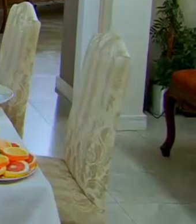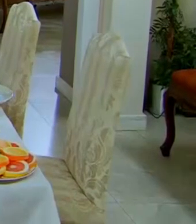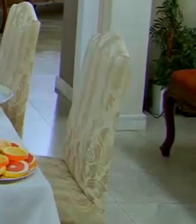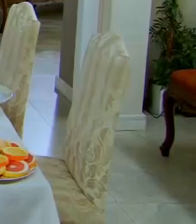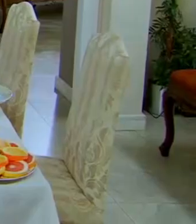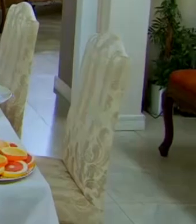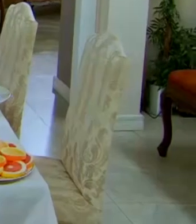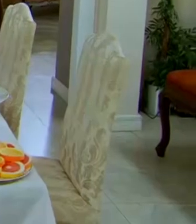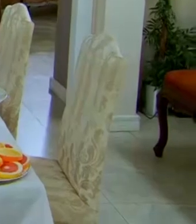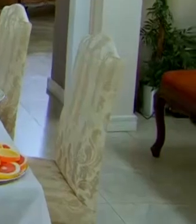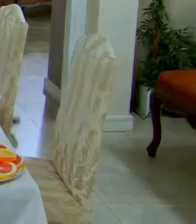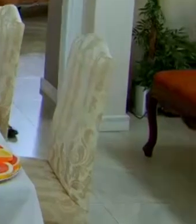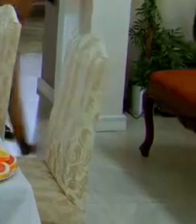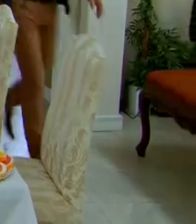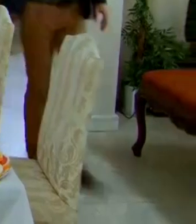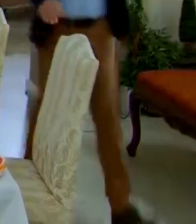Oradan kalktı, rüyama yürüyor.